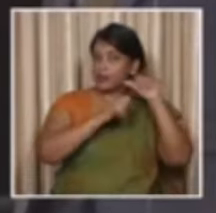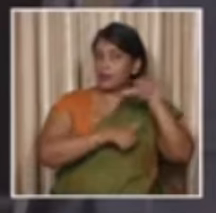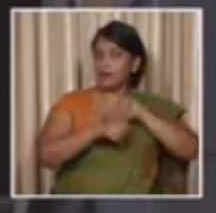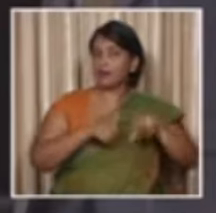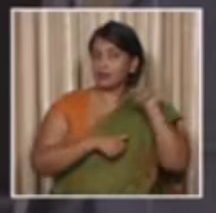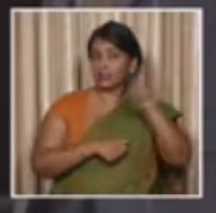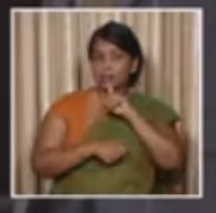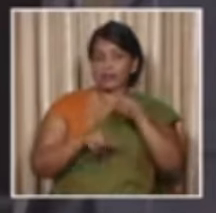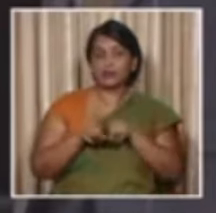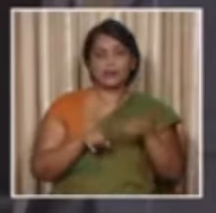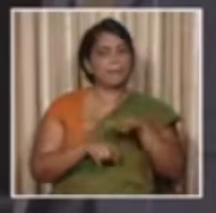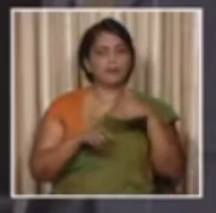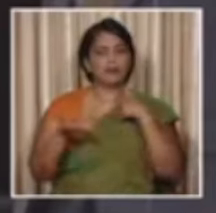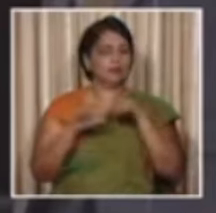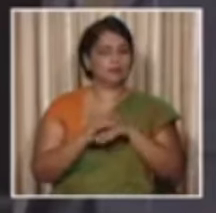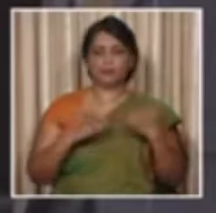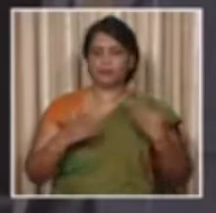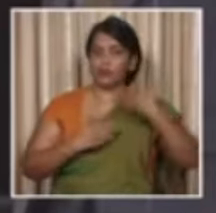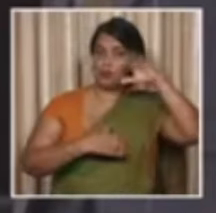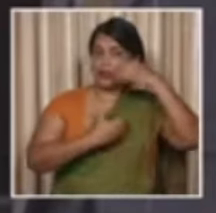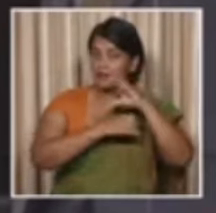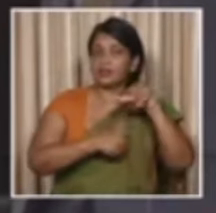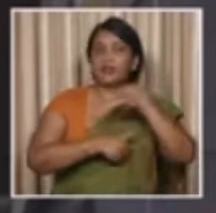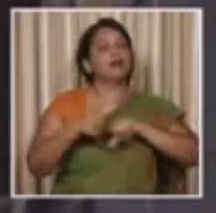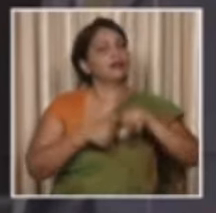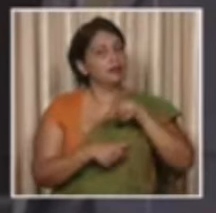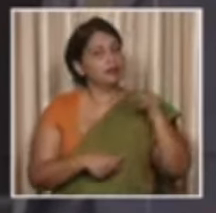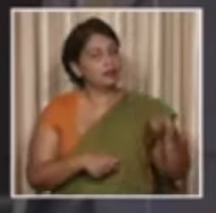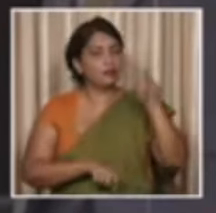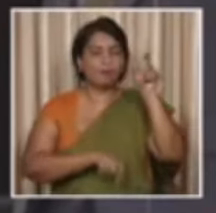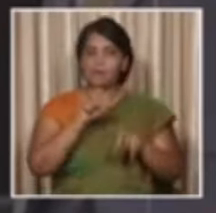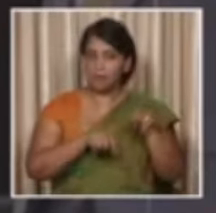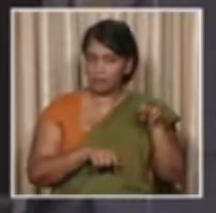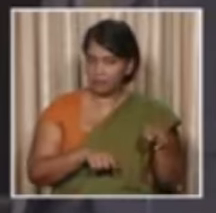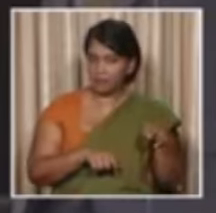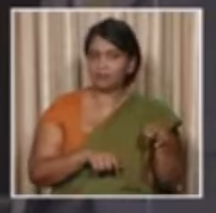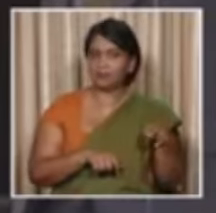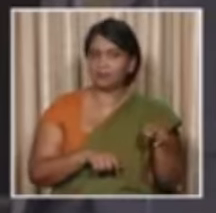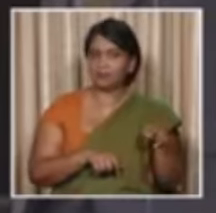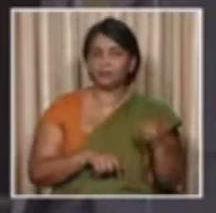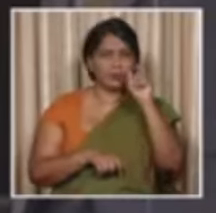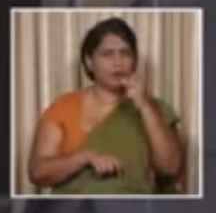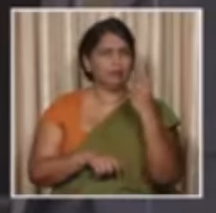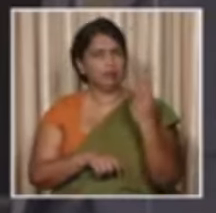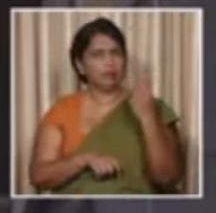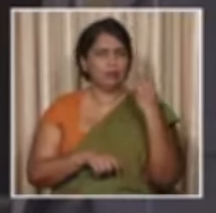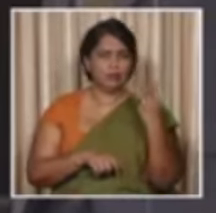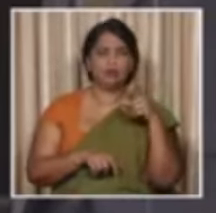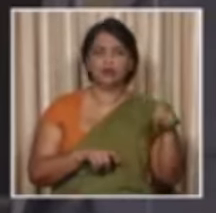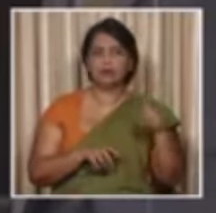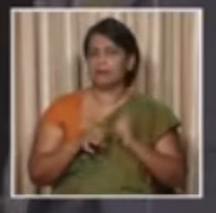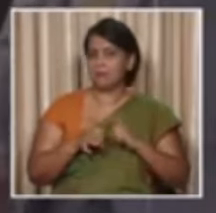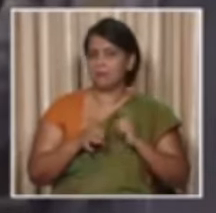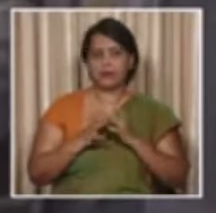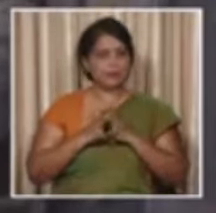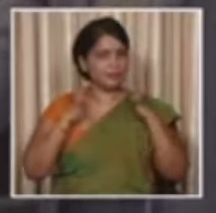ඔබතුමා කියපු විදියට අපි ප්‍රදේශේ නෑ. දැන් පුරාවිද්‍ය ආයතනයේ ඉන්න නිලධාරීලායි දෙන්නේ තුන් දෙනෙක් තමයි මේ ප්‍රශ්නේ